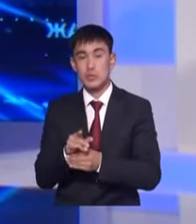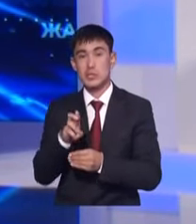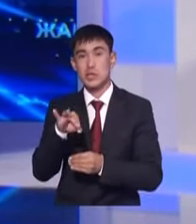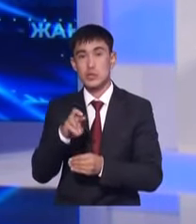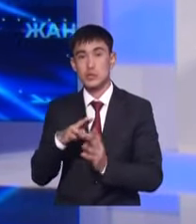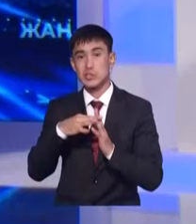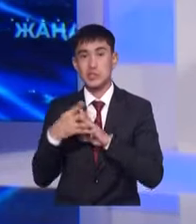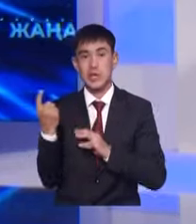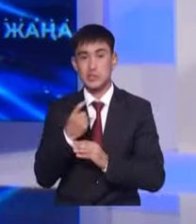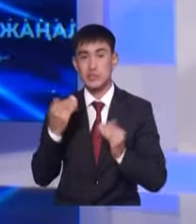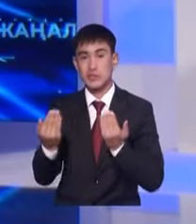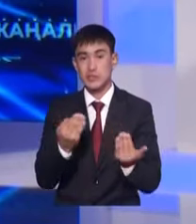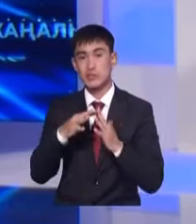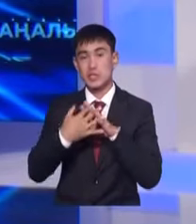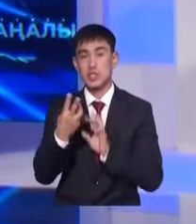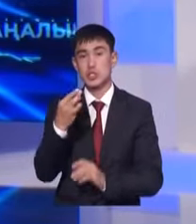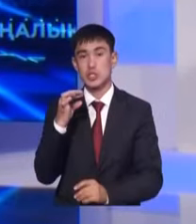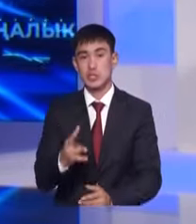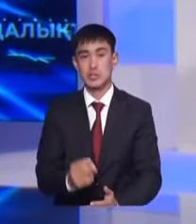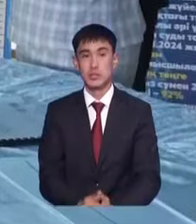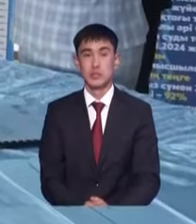и сельскохозяйственной выставки в селе Шарын.